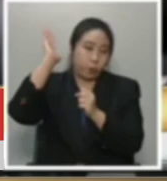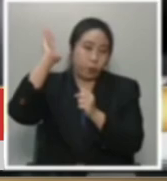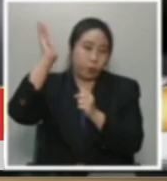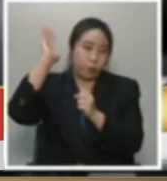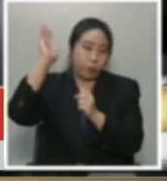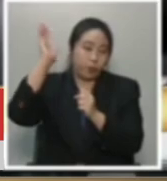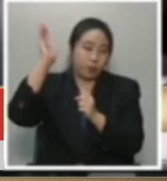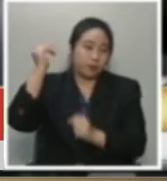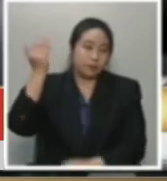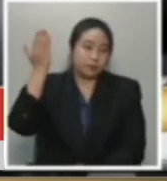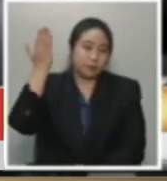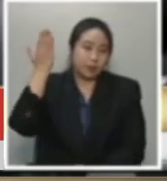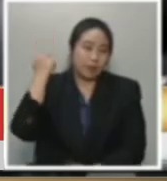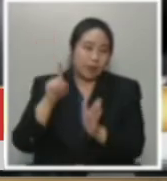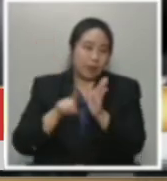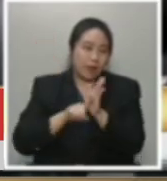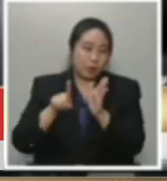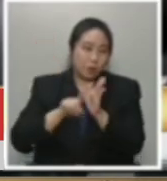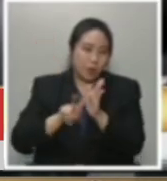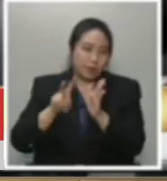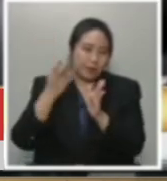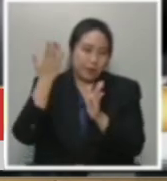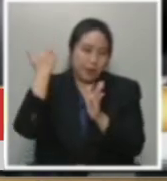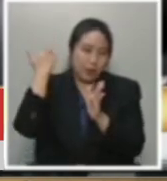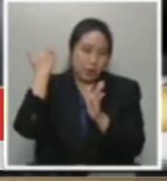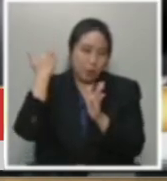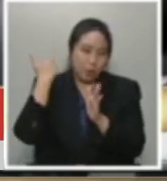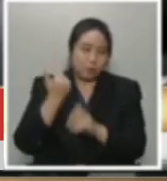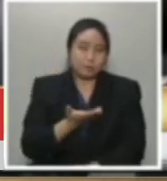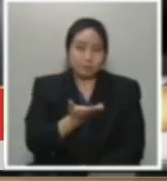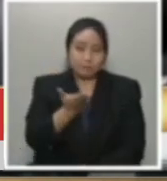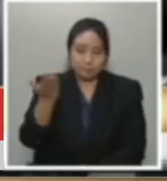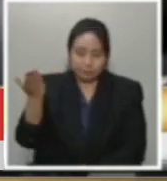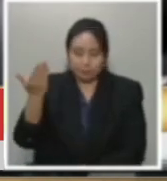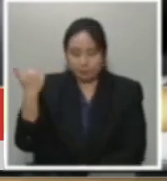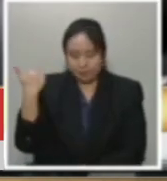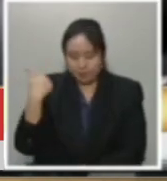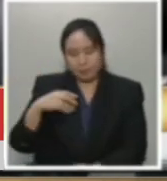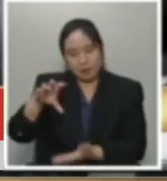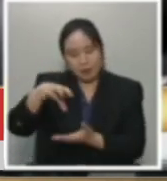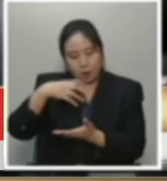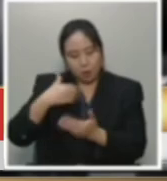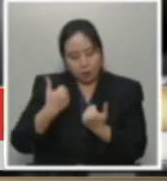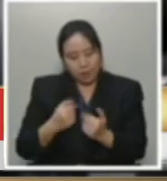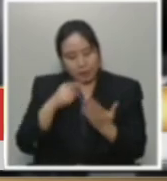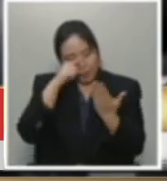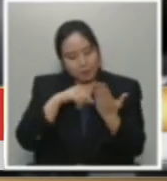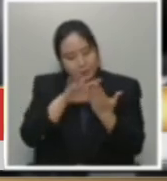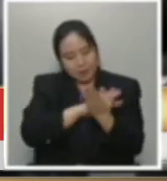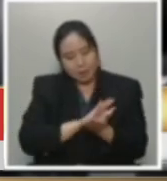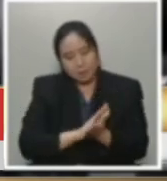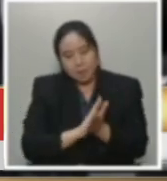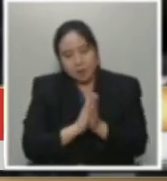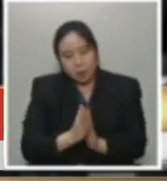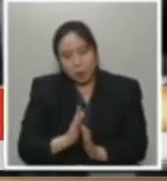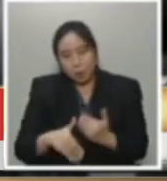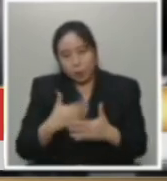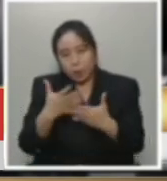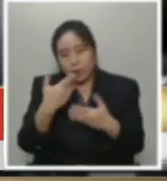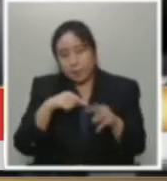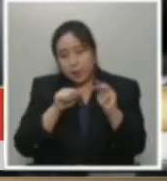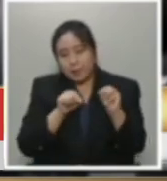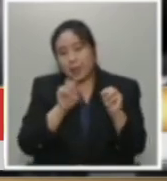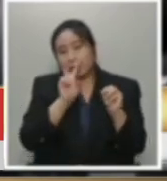อสองครั้งที่แล้วที่ทางคณะได้มารายงานความคืบหน้าในการปฏิรูปประเทศตามมาตรา270